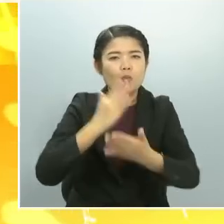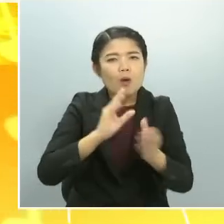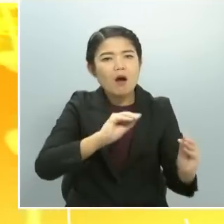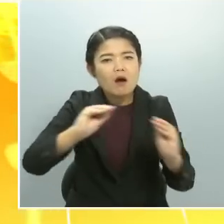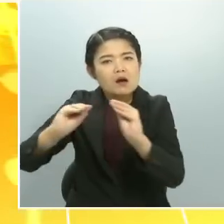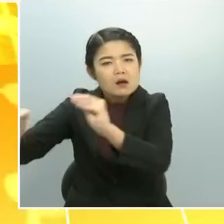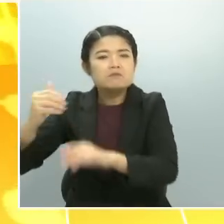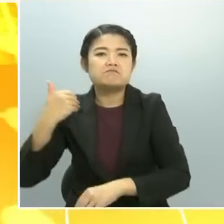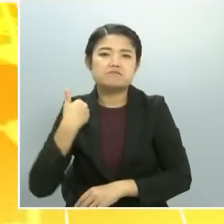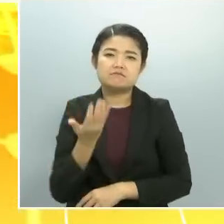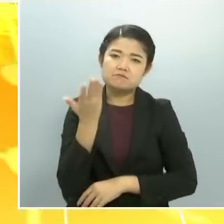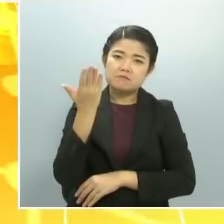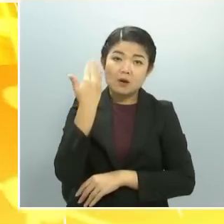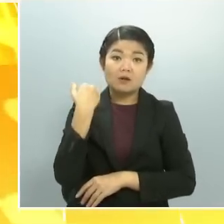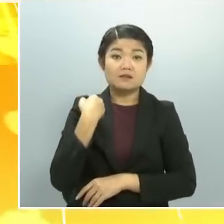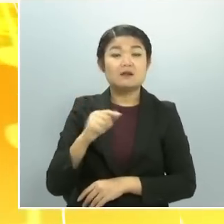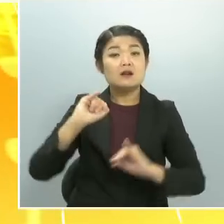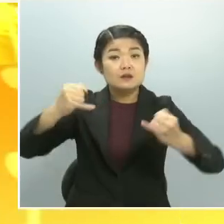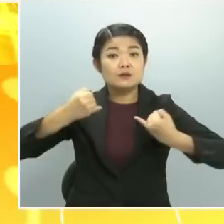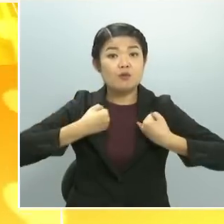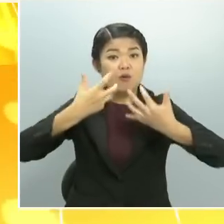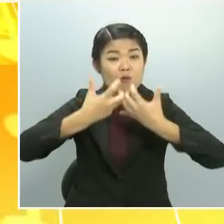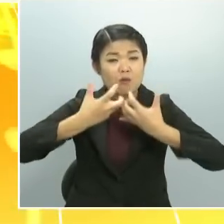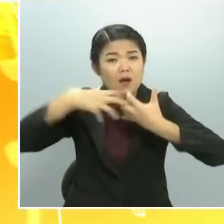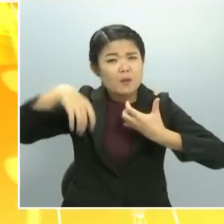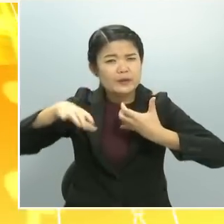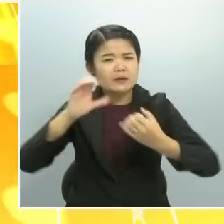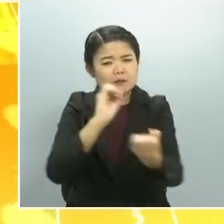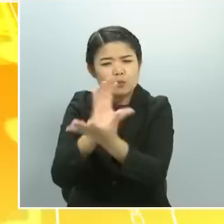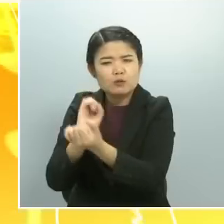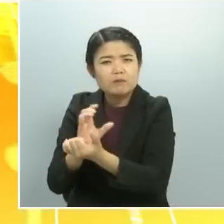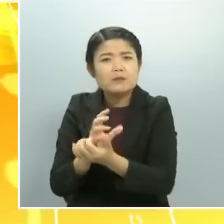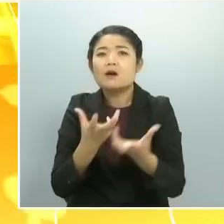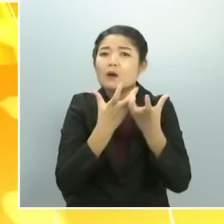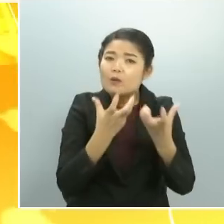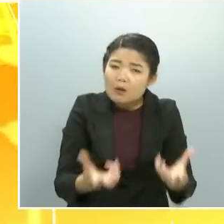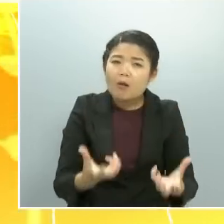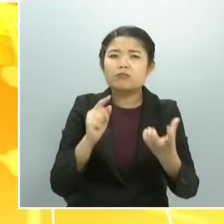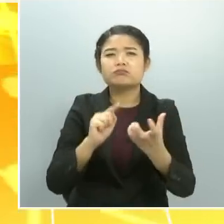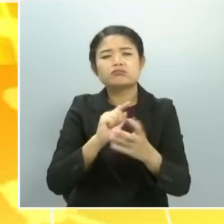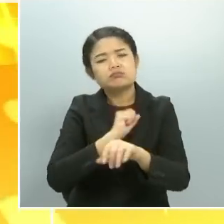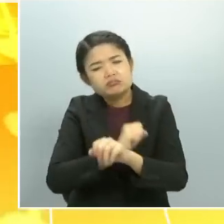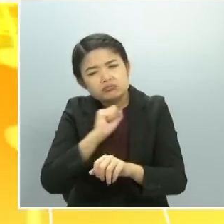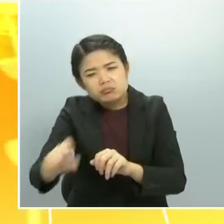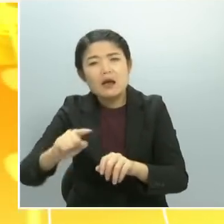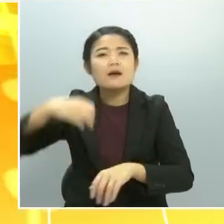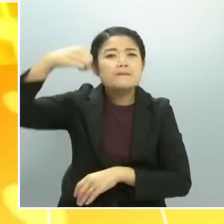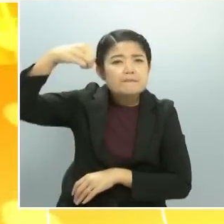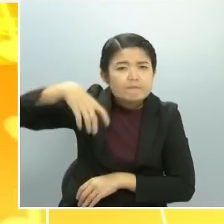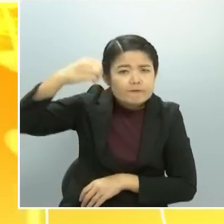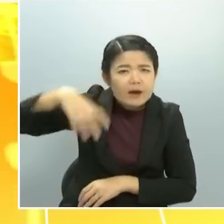ที่ผ่านมาผู้ประกอบการและผลกระทบมาหลายส่วนเกี่ยวกับวัตถุดิบบ้างอย่างโน้นอย่างนี้ค่าพลังงาน